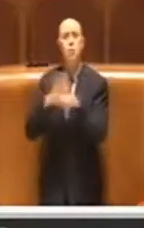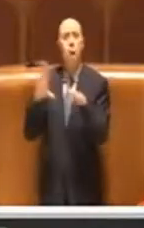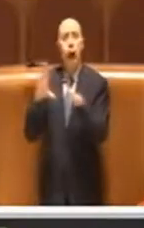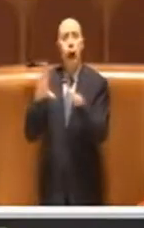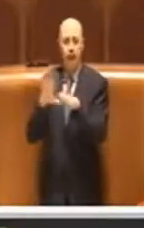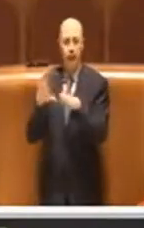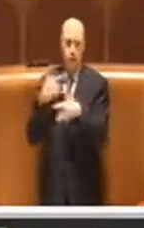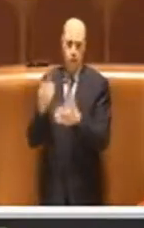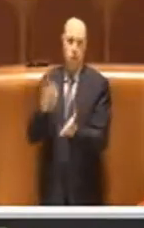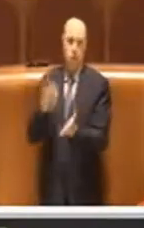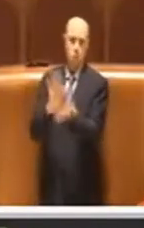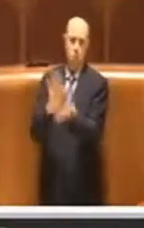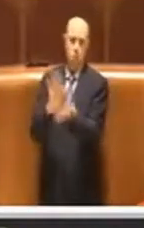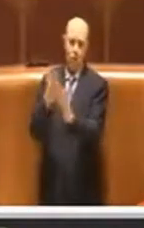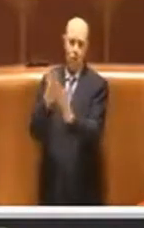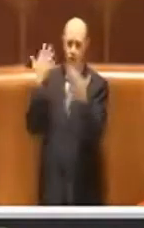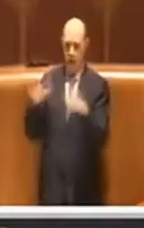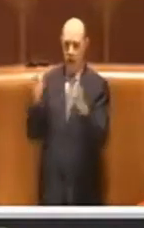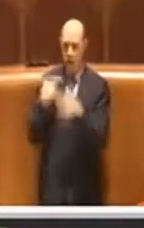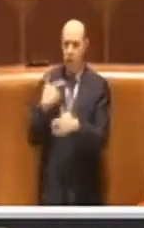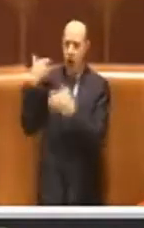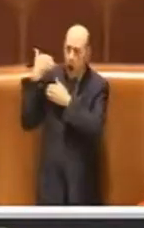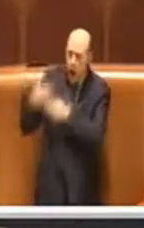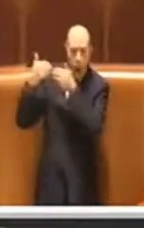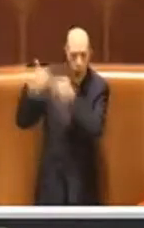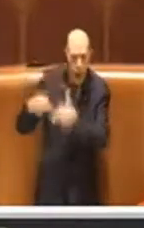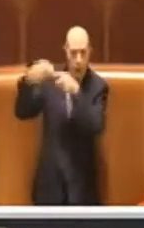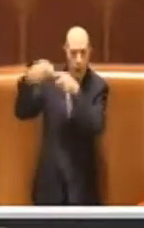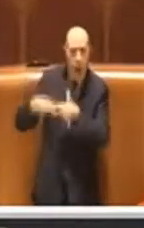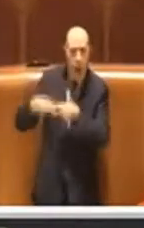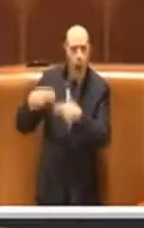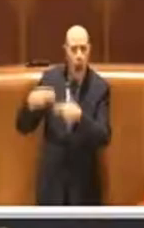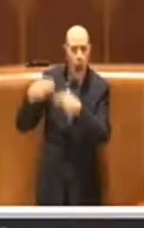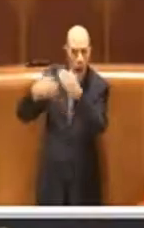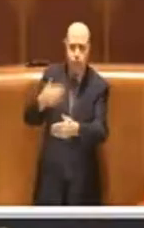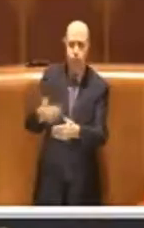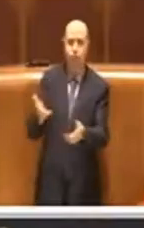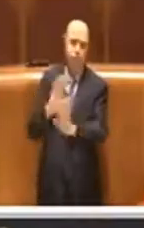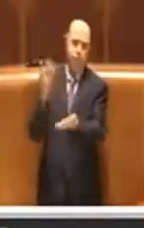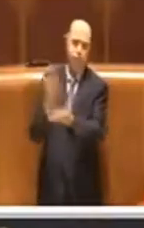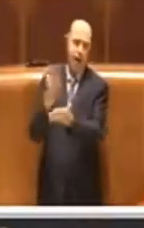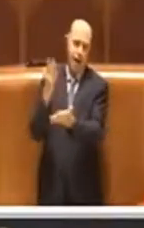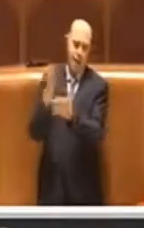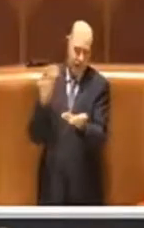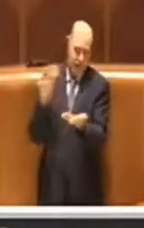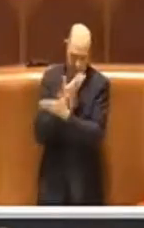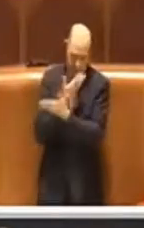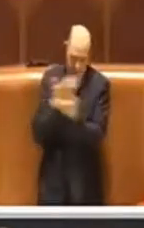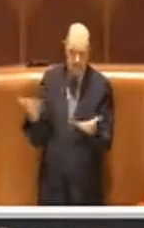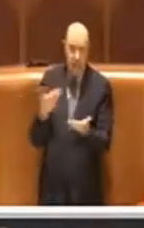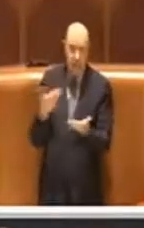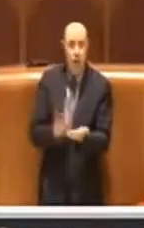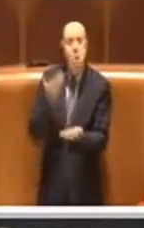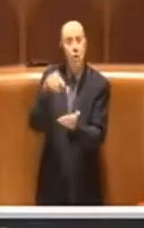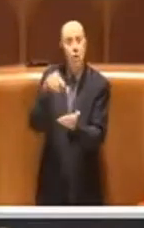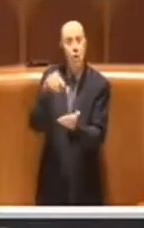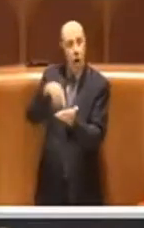la parola fine a questa situazione che si trascinava da molti anni. Chiaramente nella mozione,